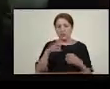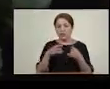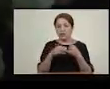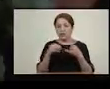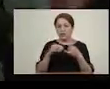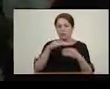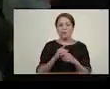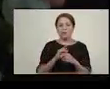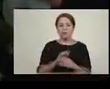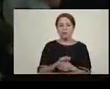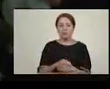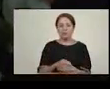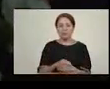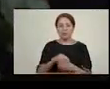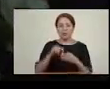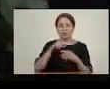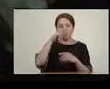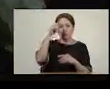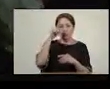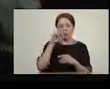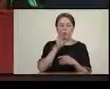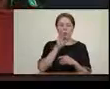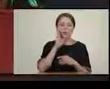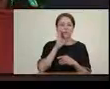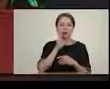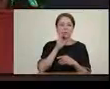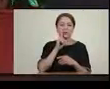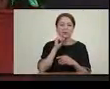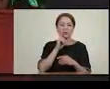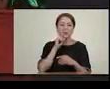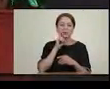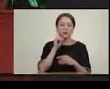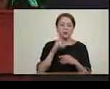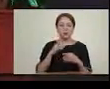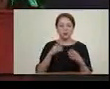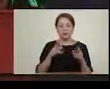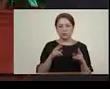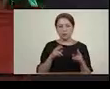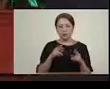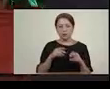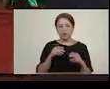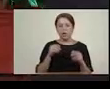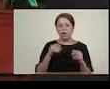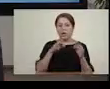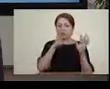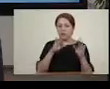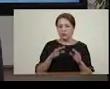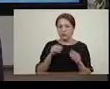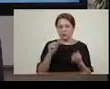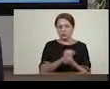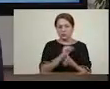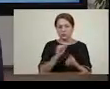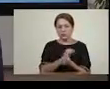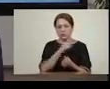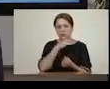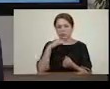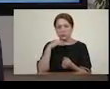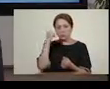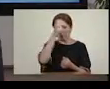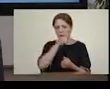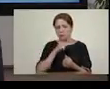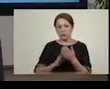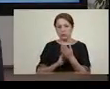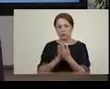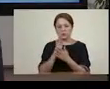ya'ni yog'ochlashgan, yuqori yashil qismi esa qishda sovuqda qurib ketadigan ko'p yillik o'simlik. Mana ko'rib